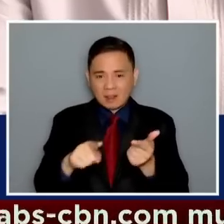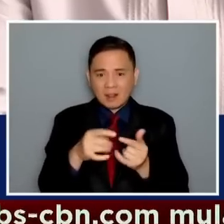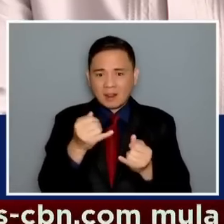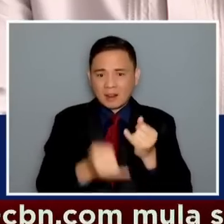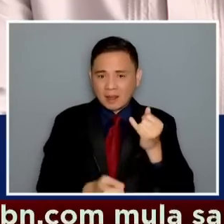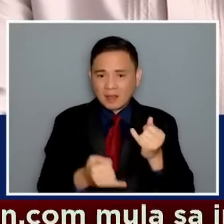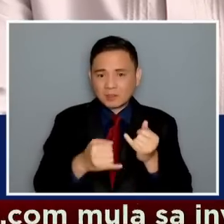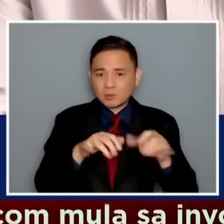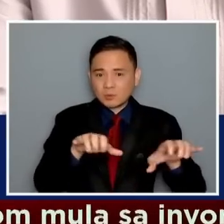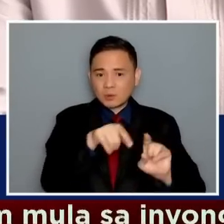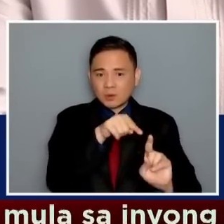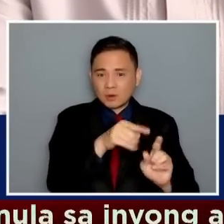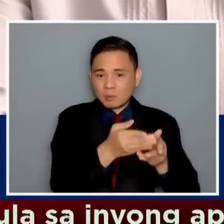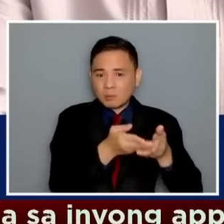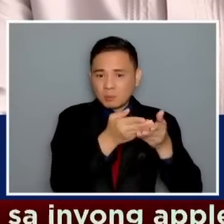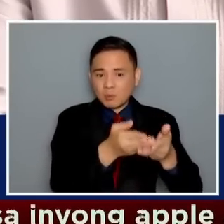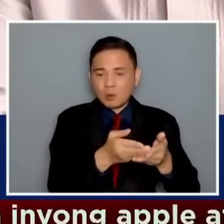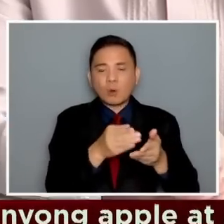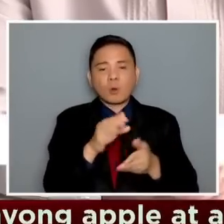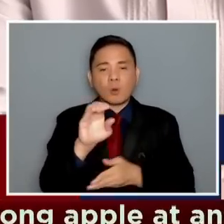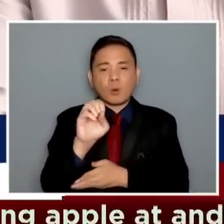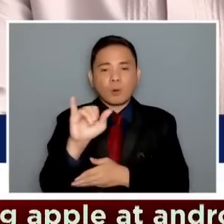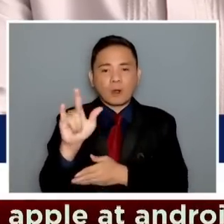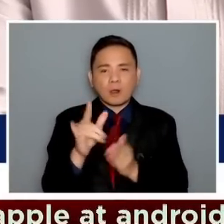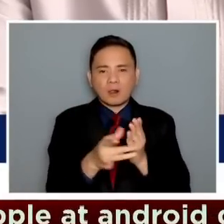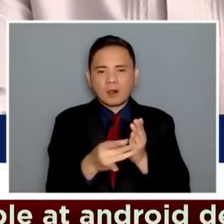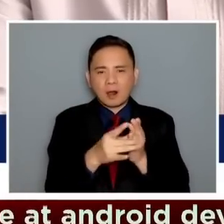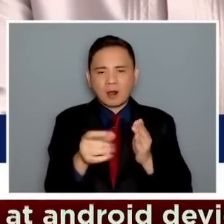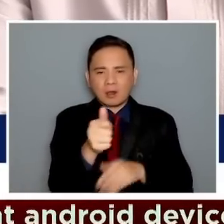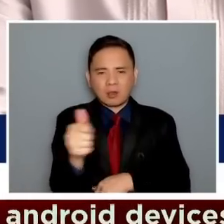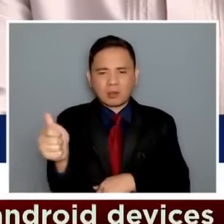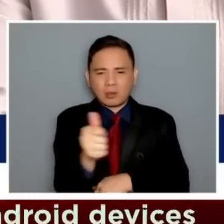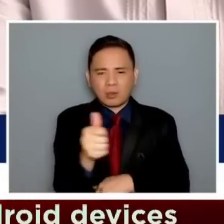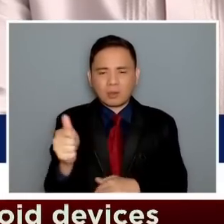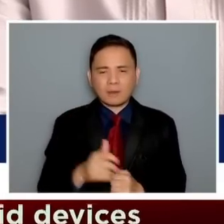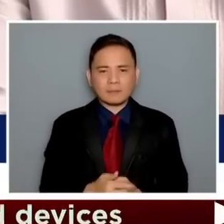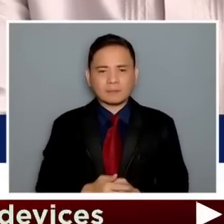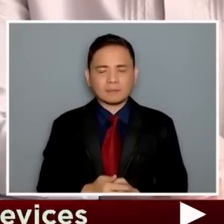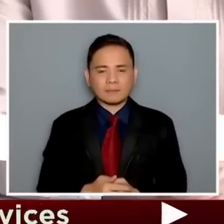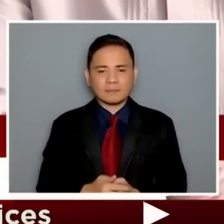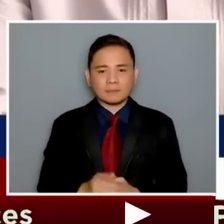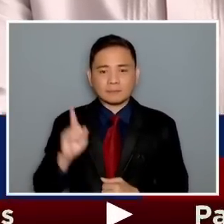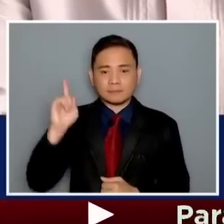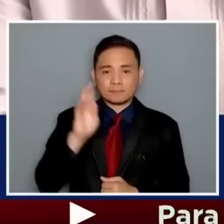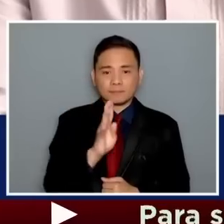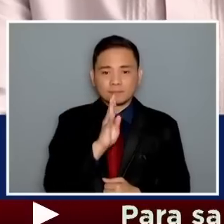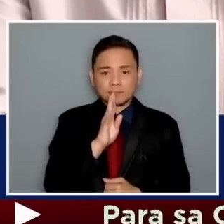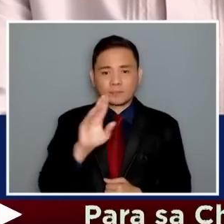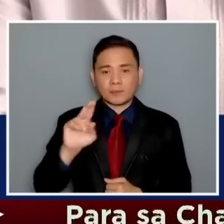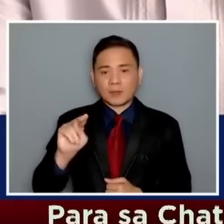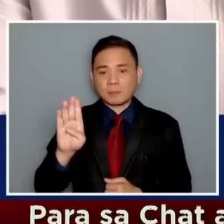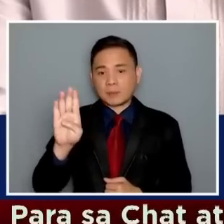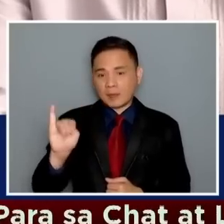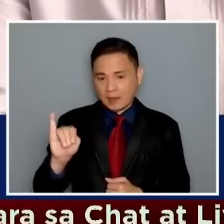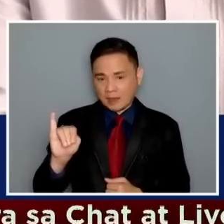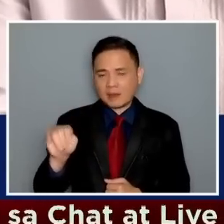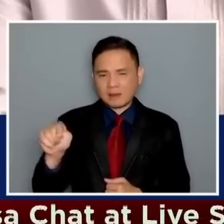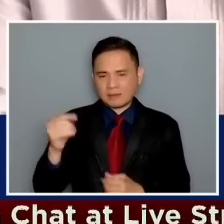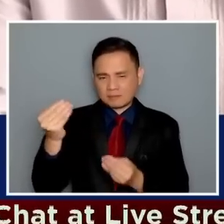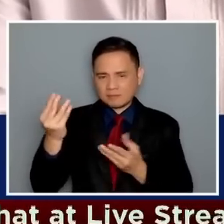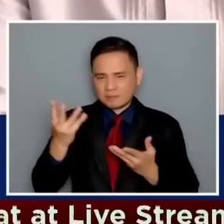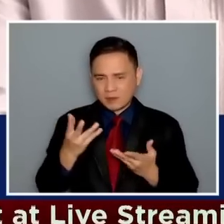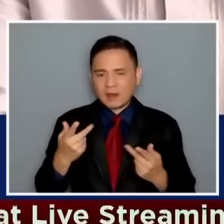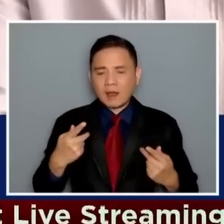to the investigation ng NBI, may inalis daw yung double hull, so naging single hull na lang